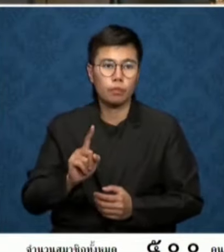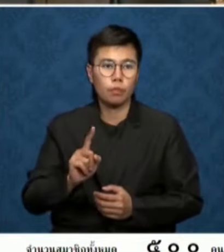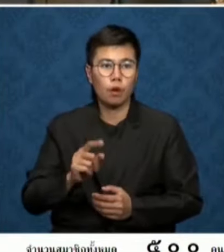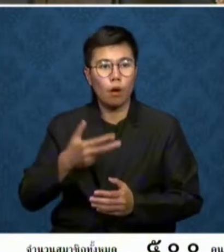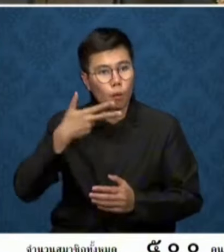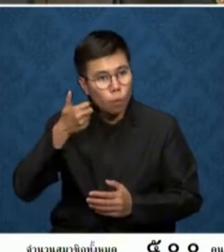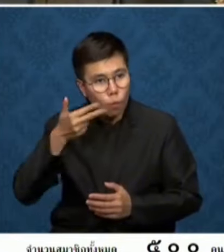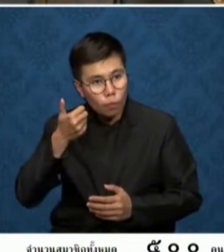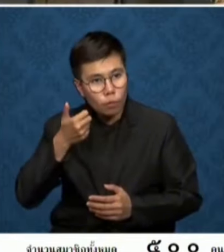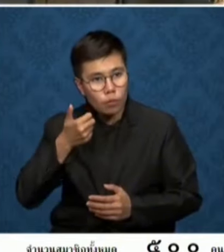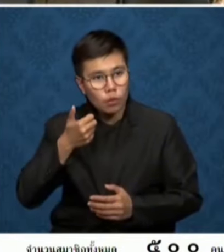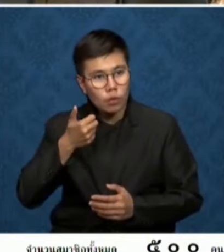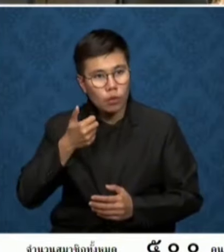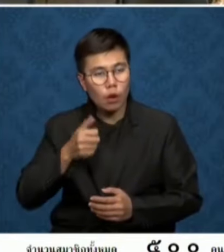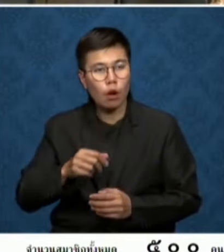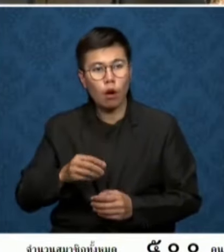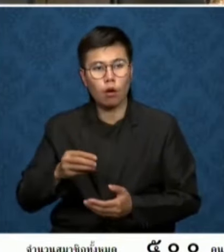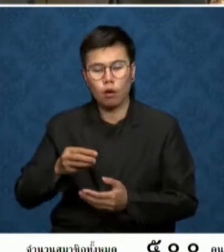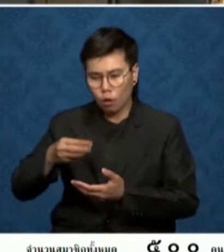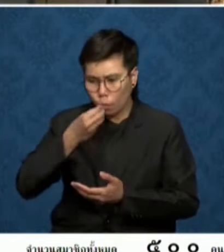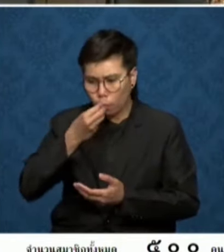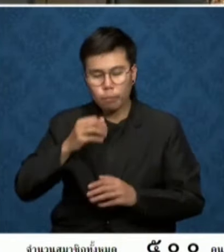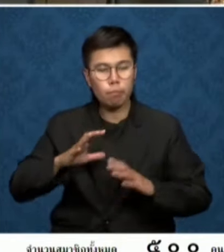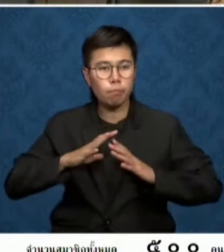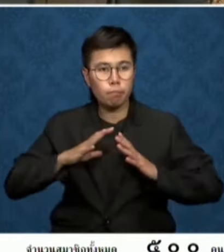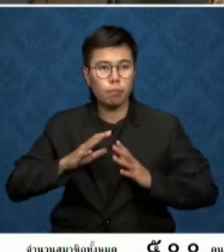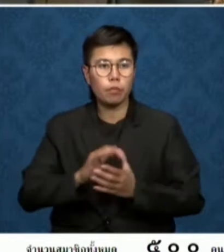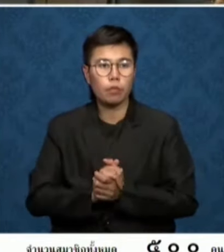ค่าที่เป็นขนมนะครับ break เนี่ยมีมูลค่ากว่า